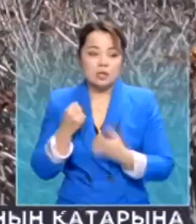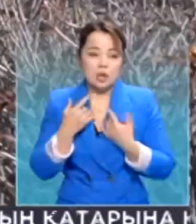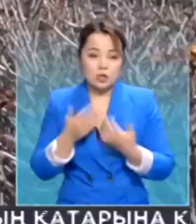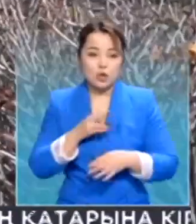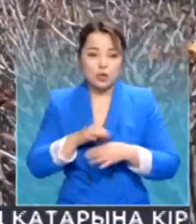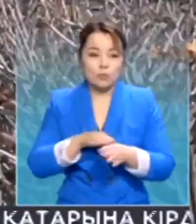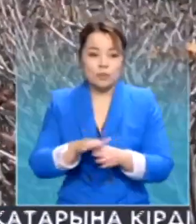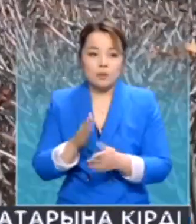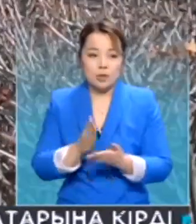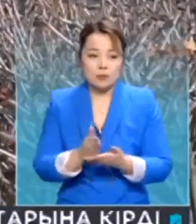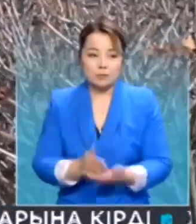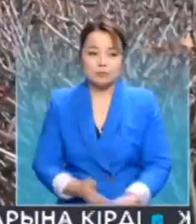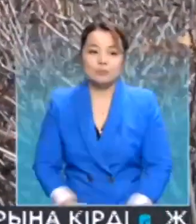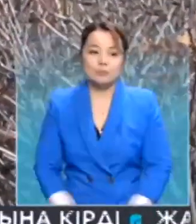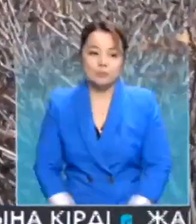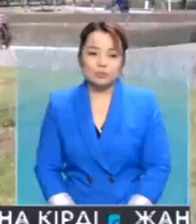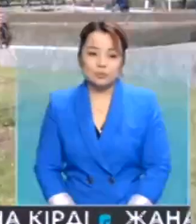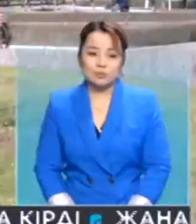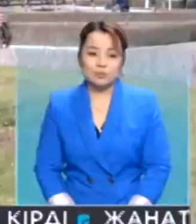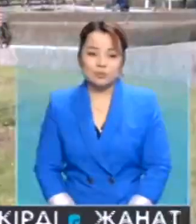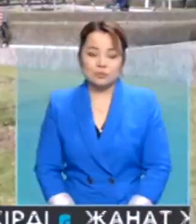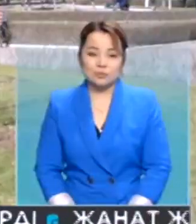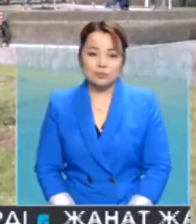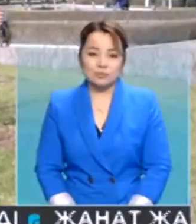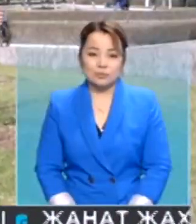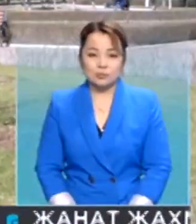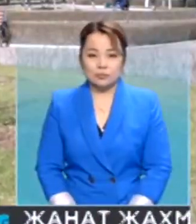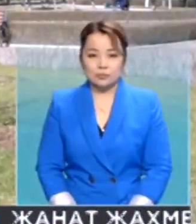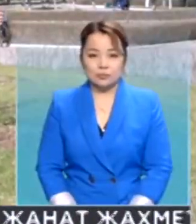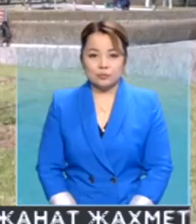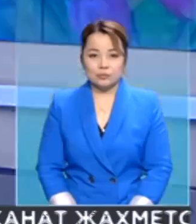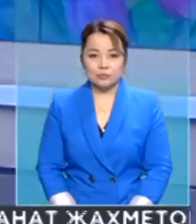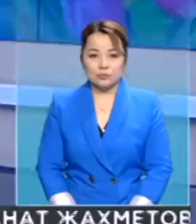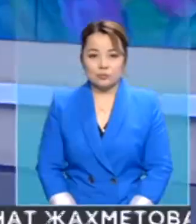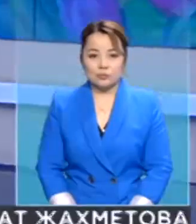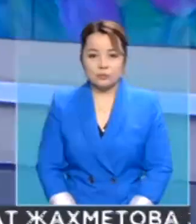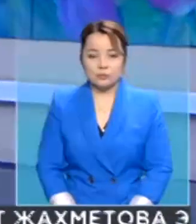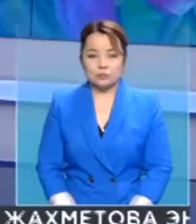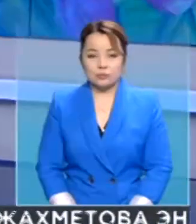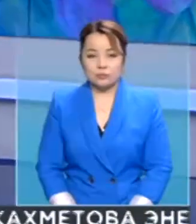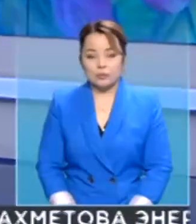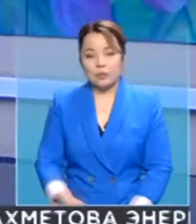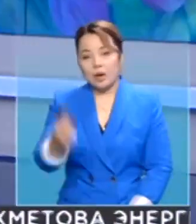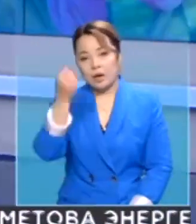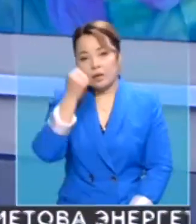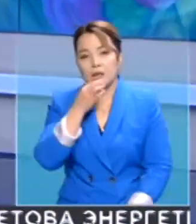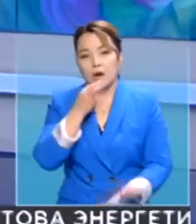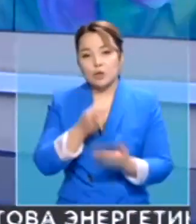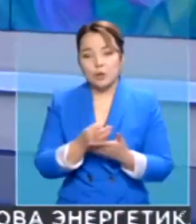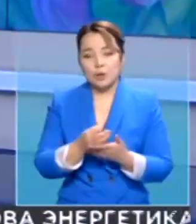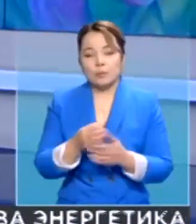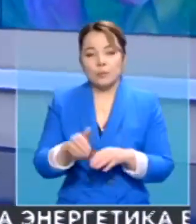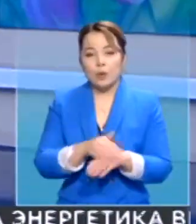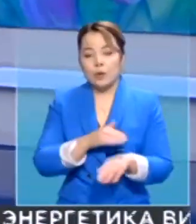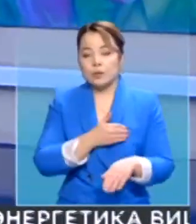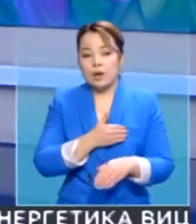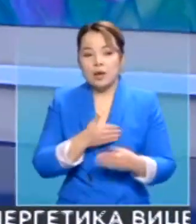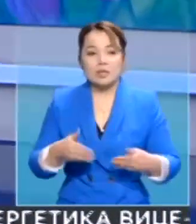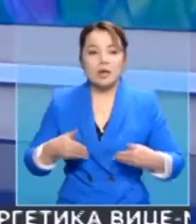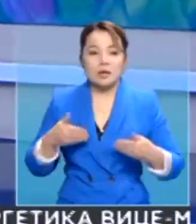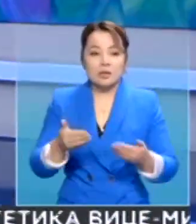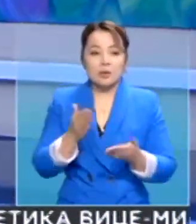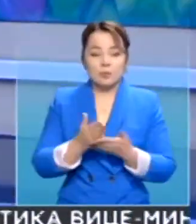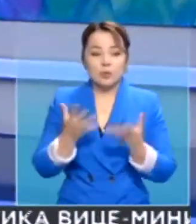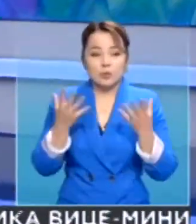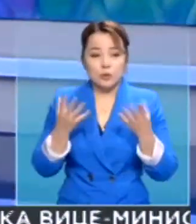Ғани Қалмаханов, Тұрлан Нұрбек, Қазақстан ұлттық телеарнасы, Шымкент қаласы. Я алғыс айту ақ тілектің нөпір болып